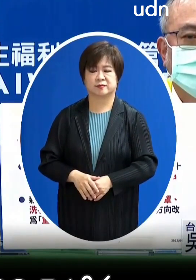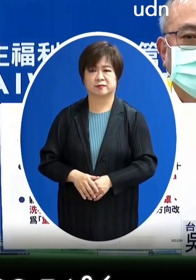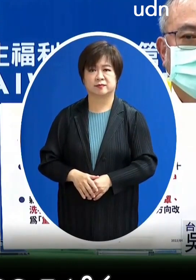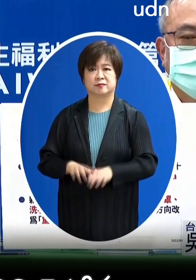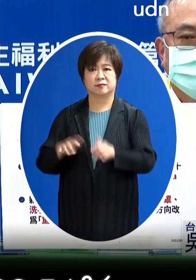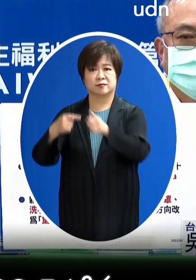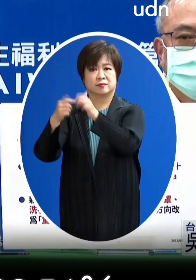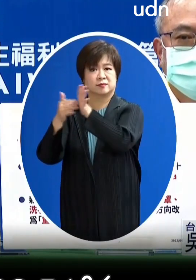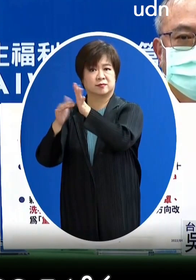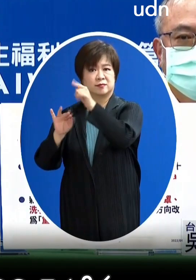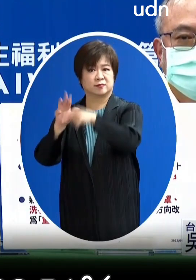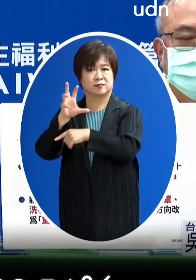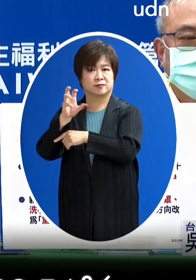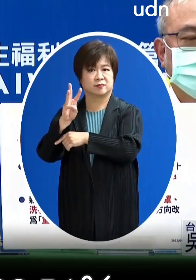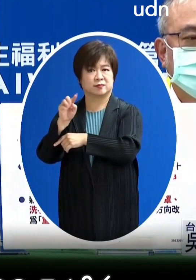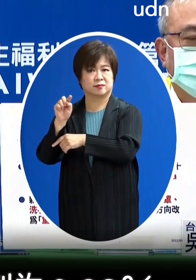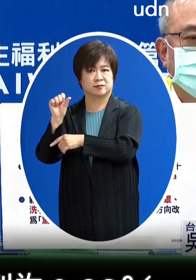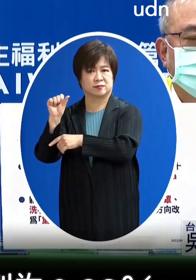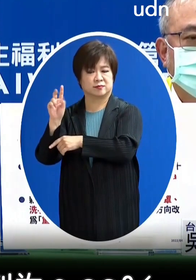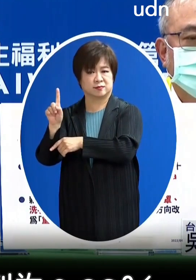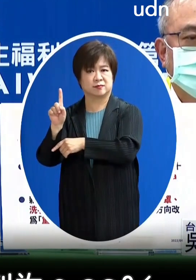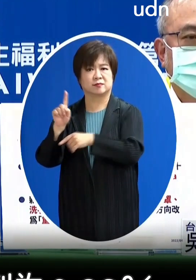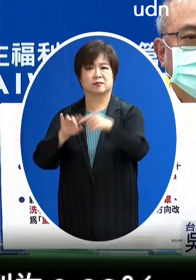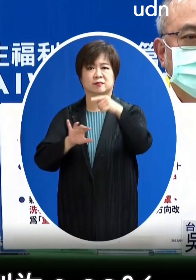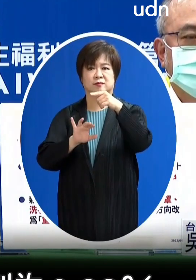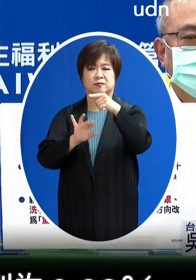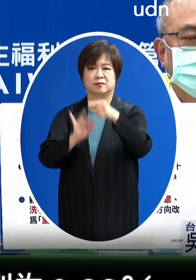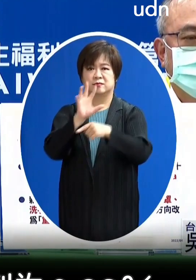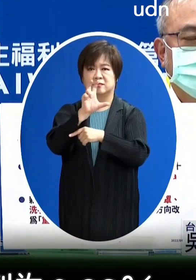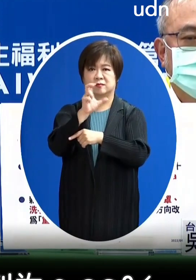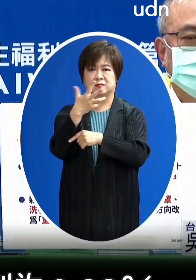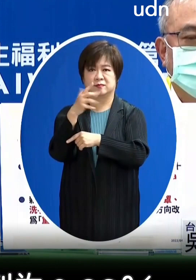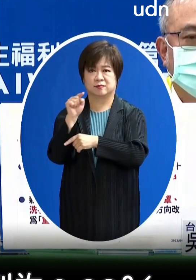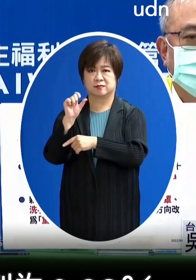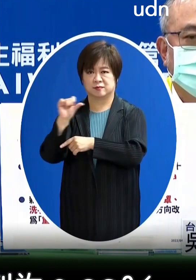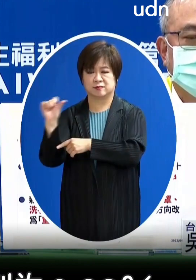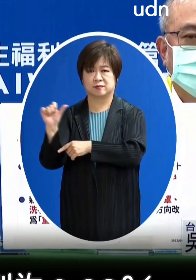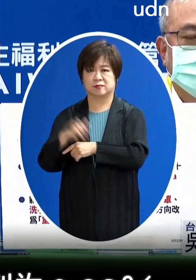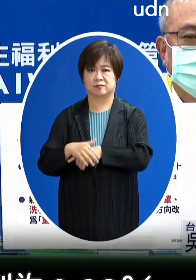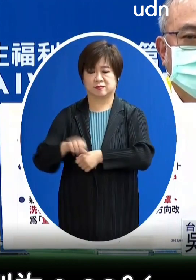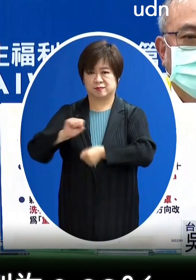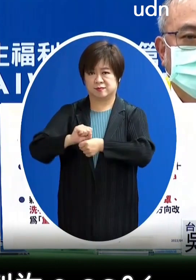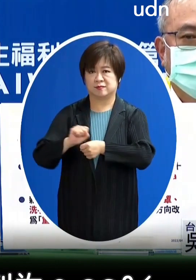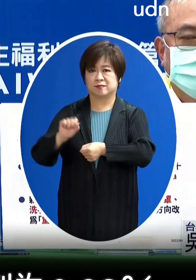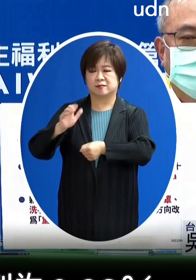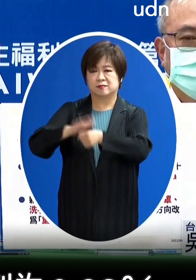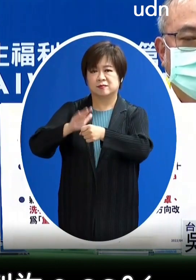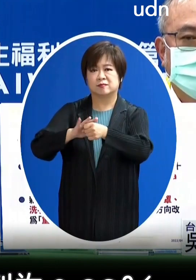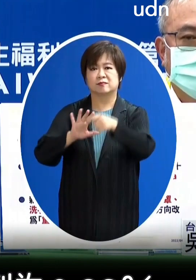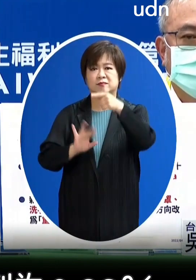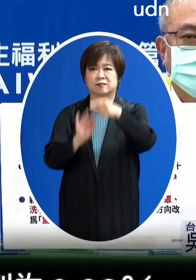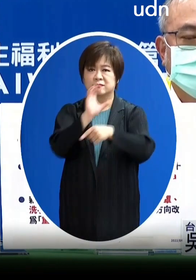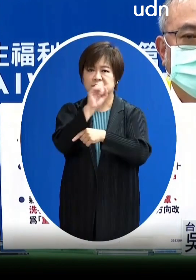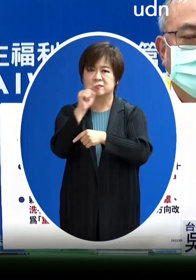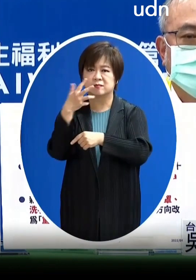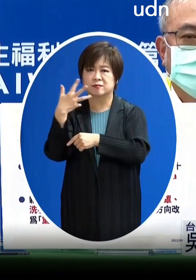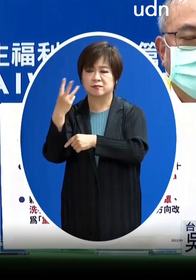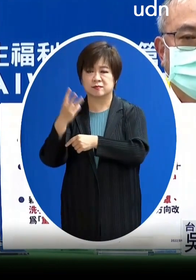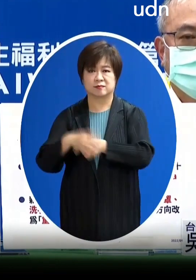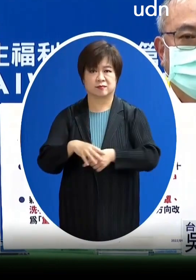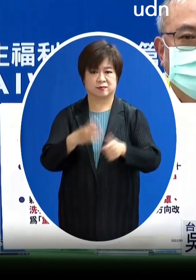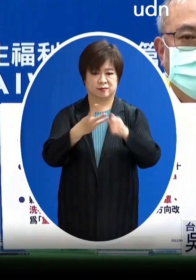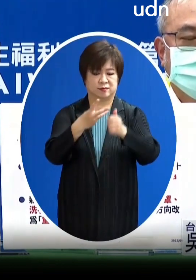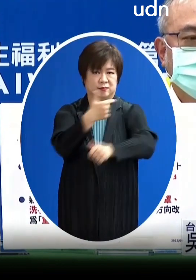在第一剂的涵盖率83.51%，第二剂78.55%，基础加强剂0.83%，追加